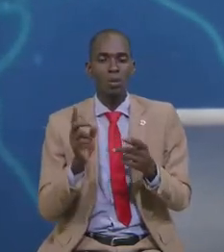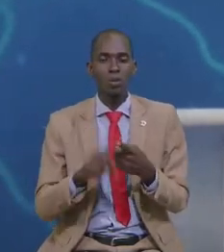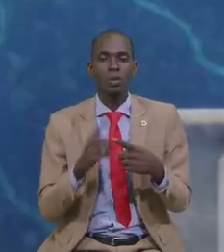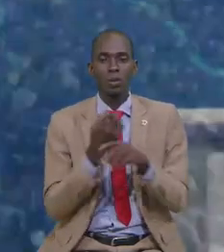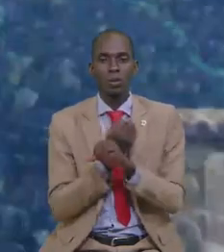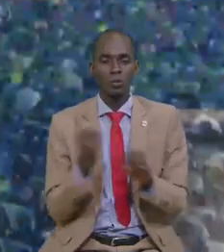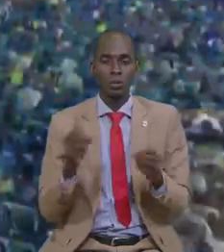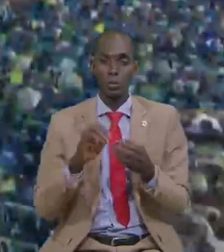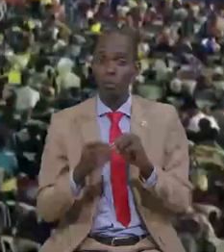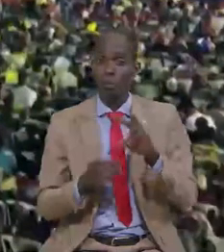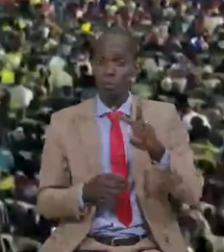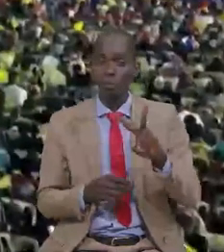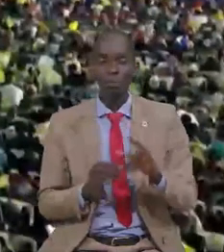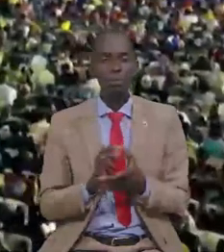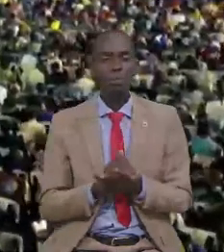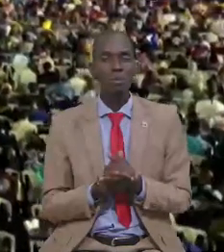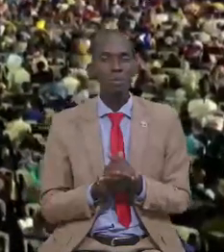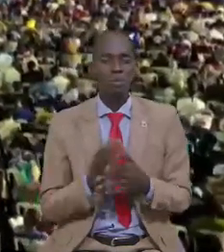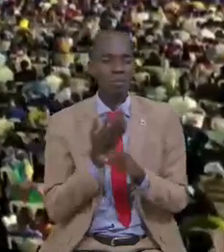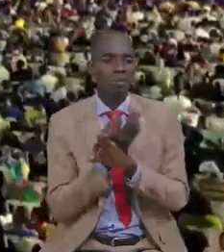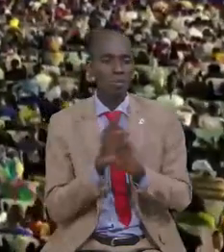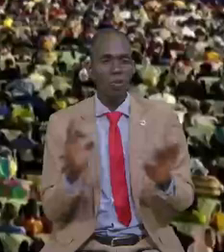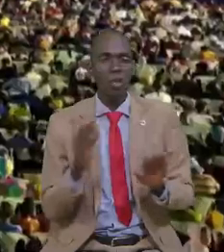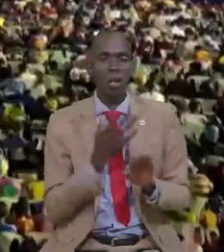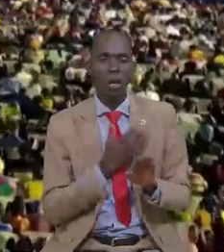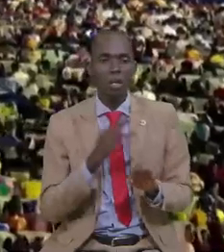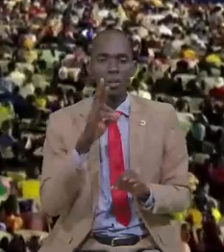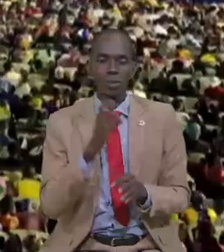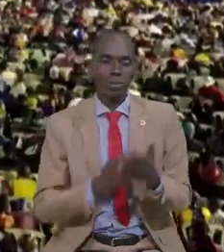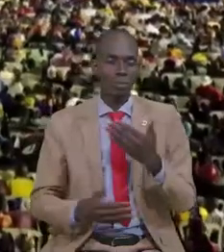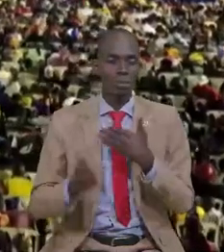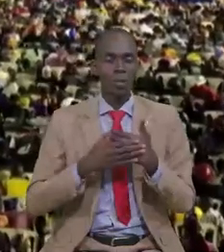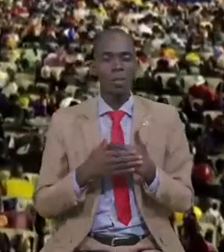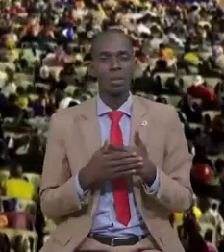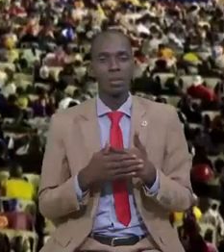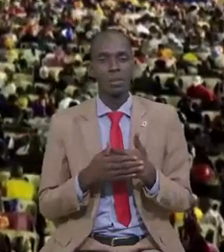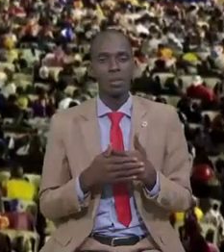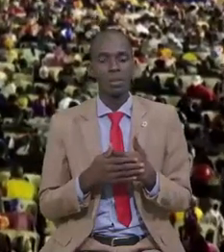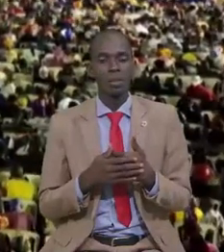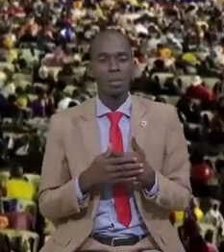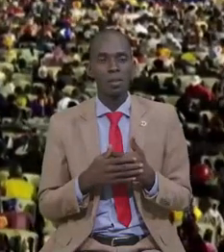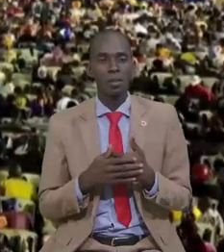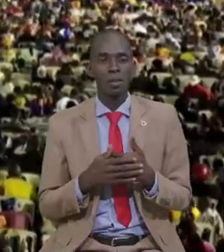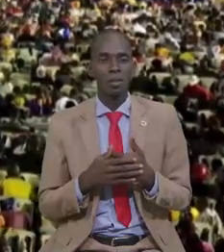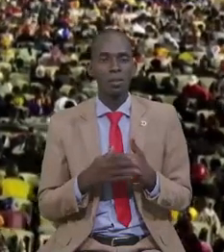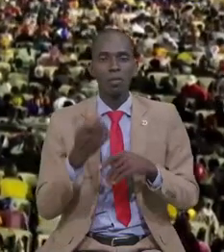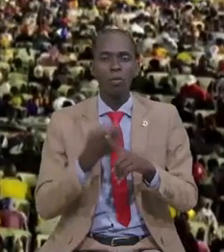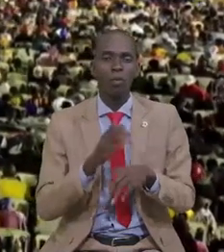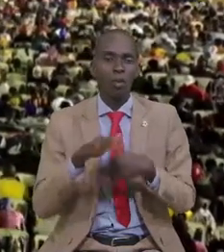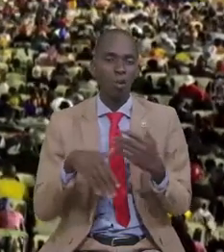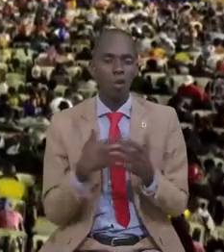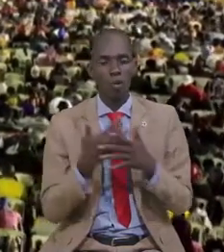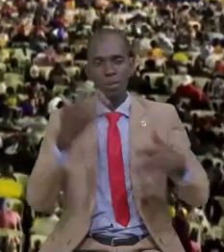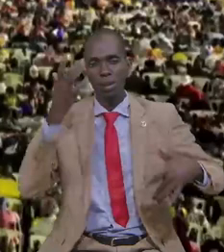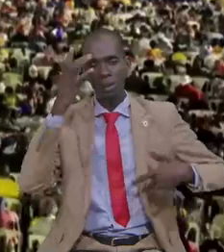travers la repentance pour le salut. Deux, il y a la libération et le rétablissement